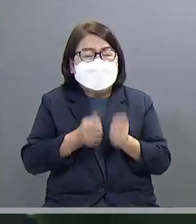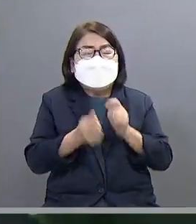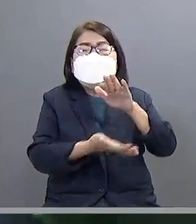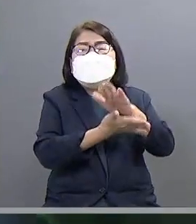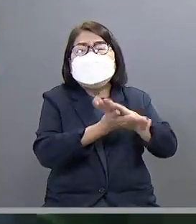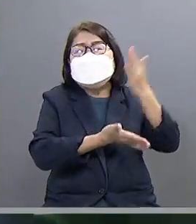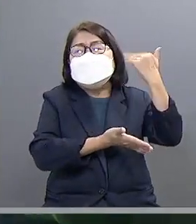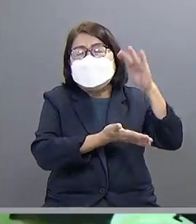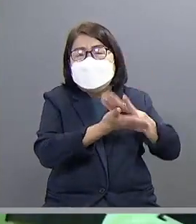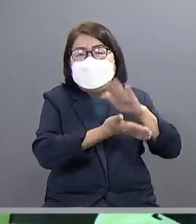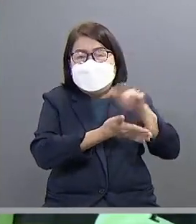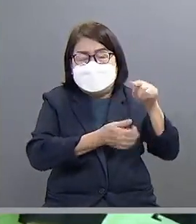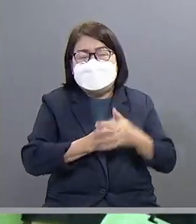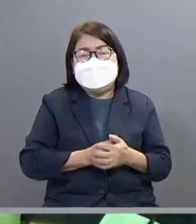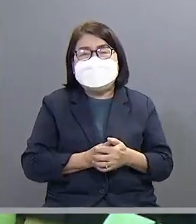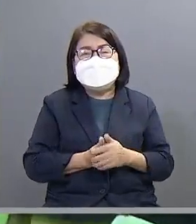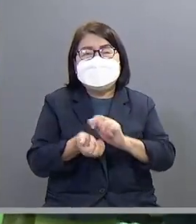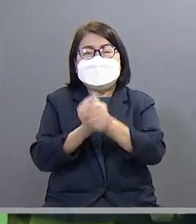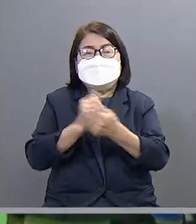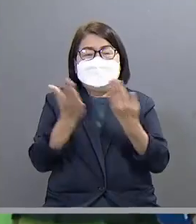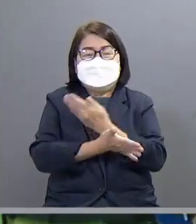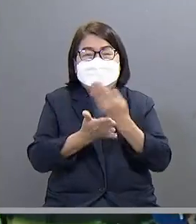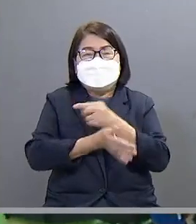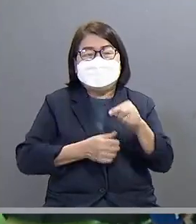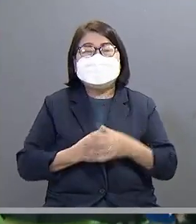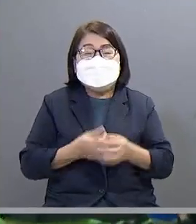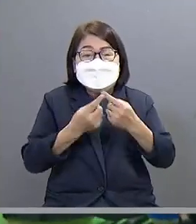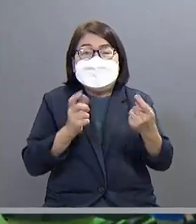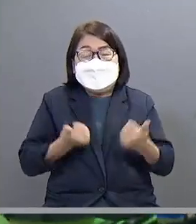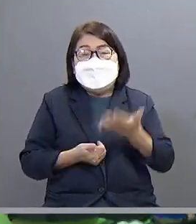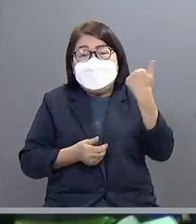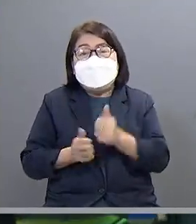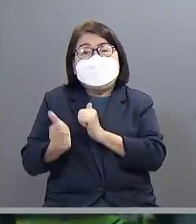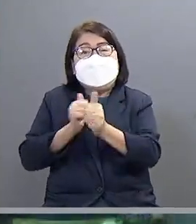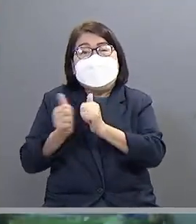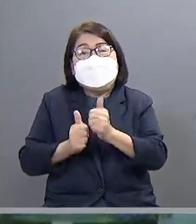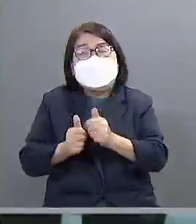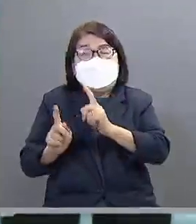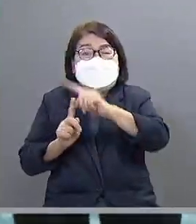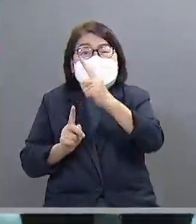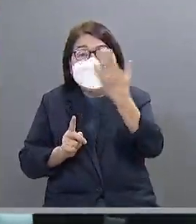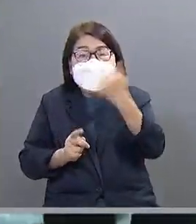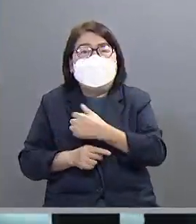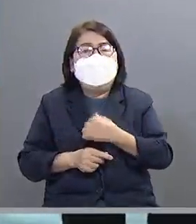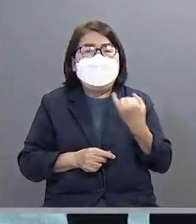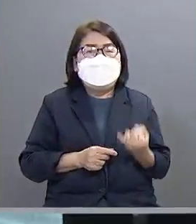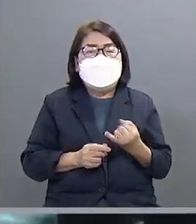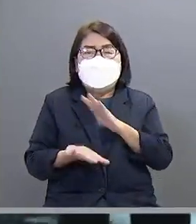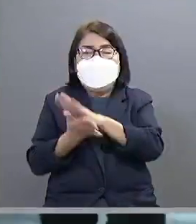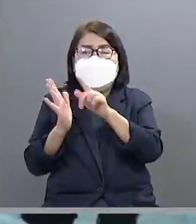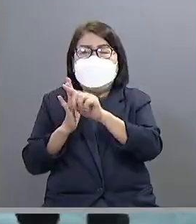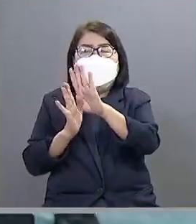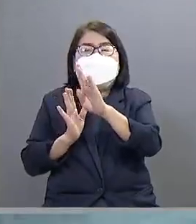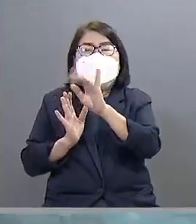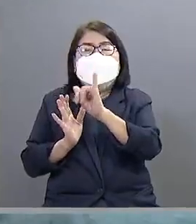เครื่องเพอร์คัชชั่นแบบเฉพาะกิจและถึงแม้จะแพ้การประลองกับแชมป์เก่าอย่างโรงเรียนเบนจมาราชรังสิตนะ